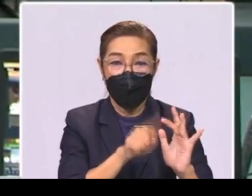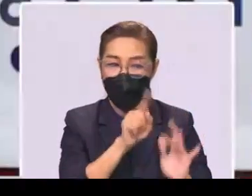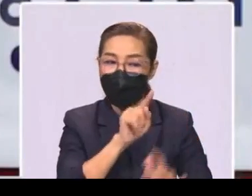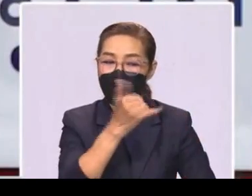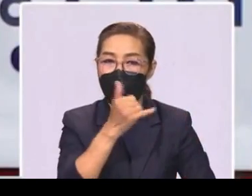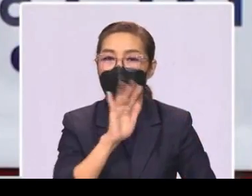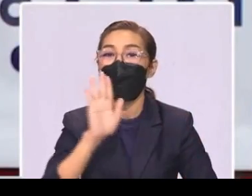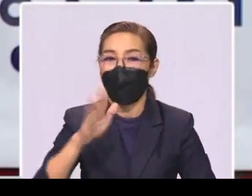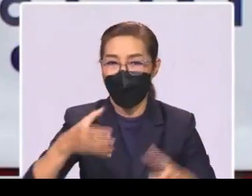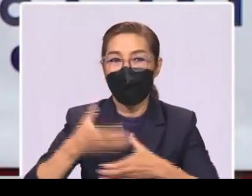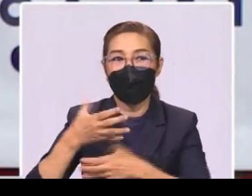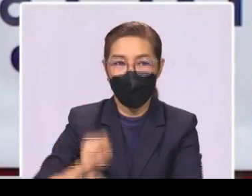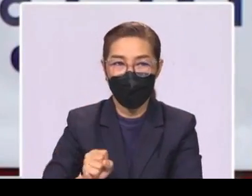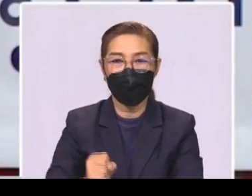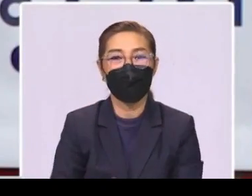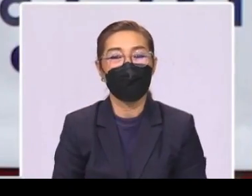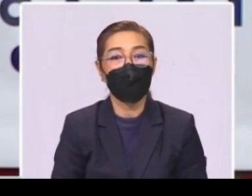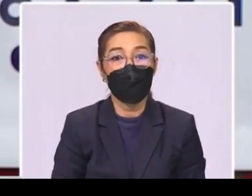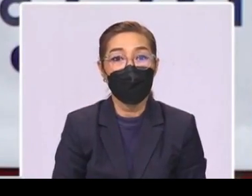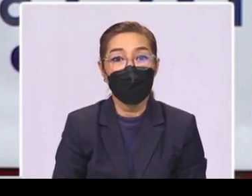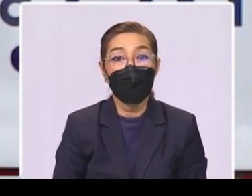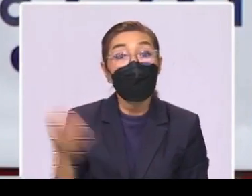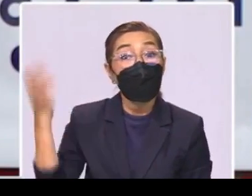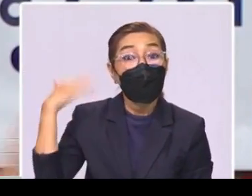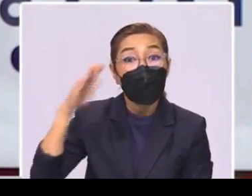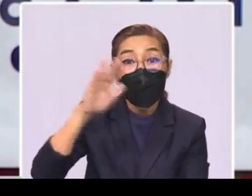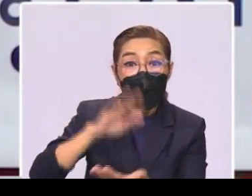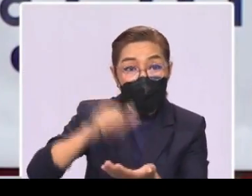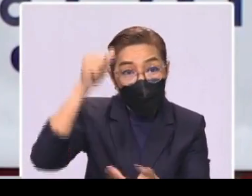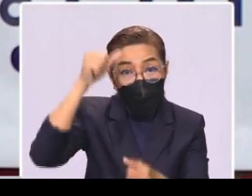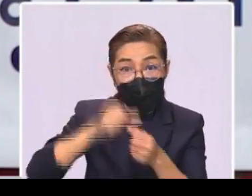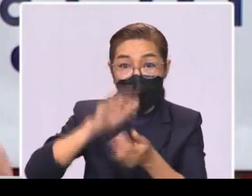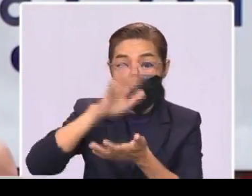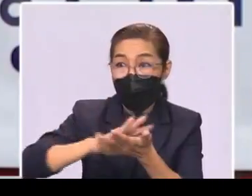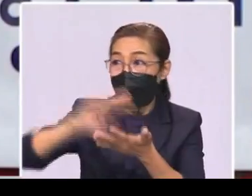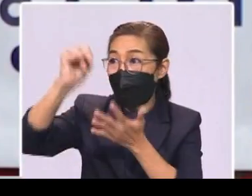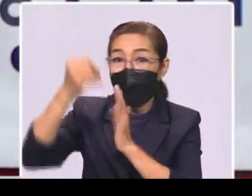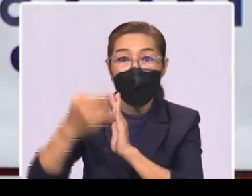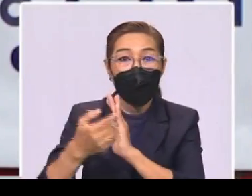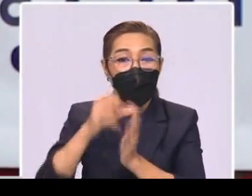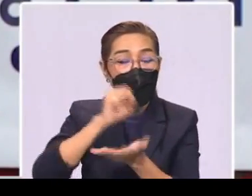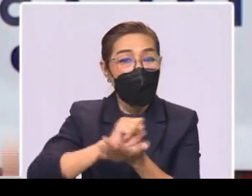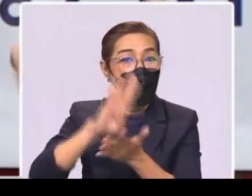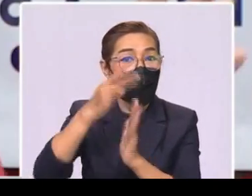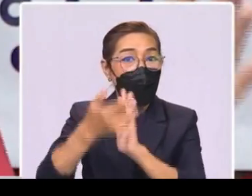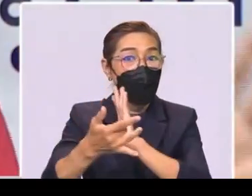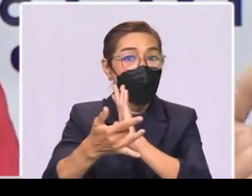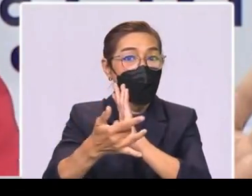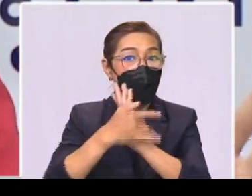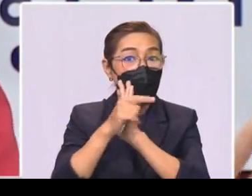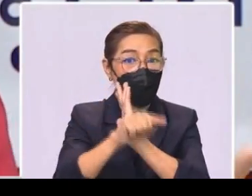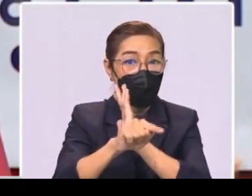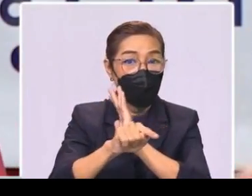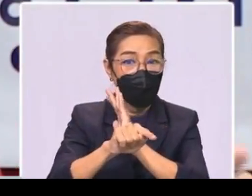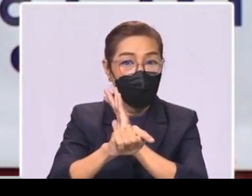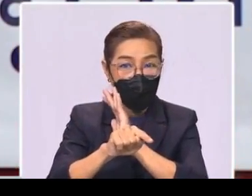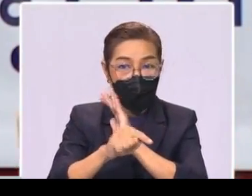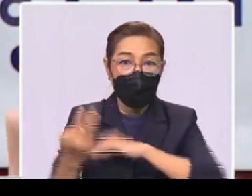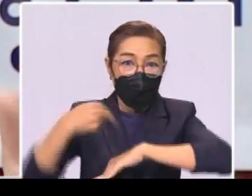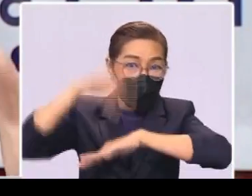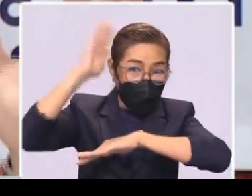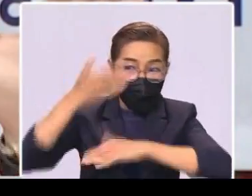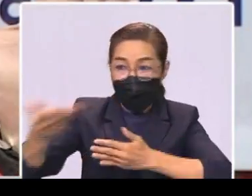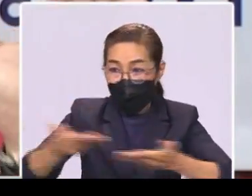อ่ะมีมีภาพวันๆันที่มหาวิยาลัยมั้ยฮะพี่เก่ามากเก่ามากพี่คำพูหาไม่ทันหรอกต้องไปรื้อค้น